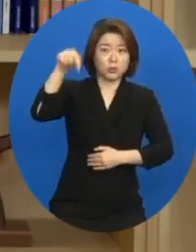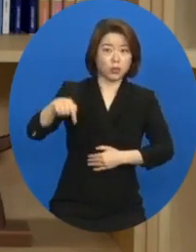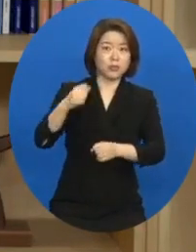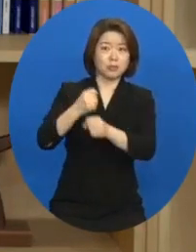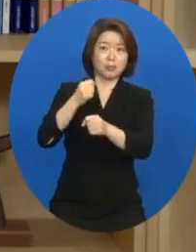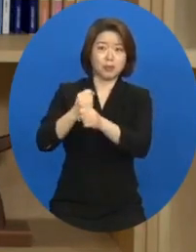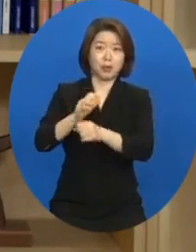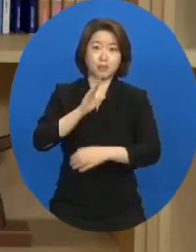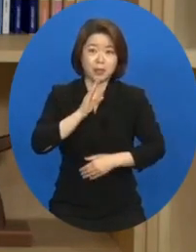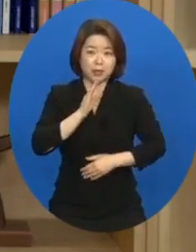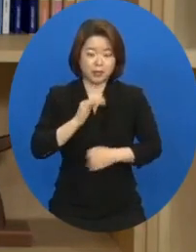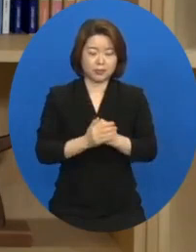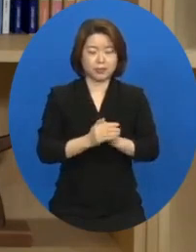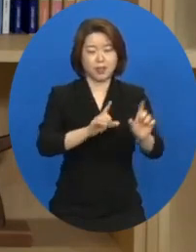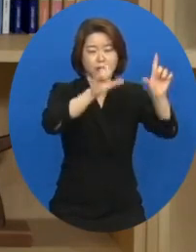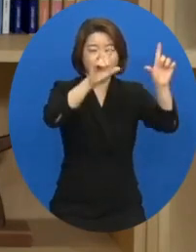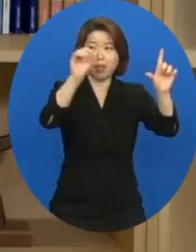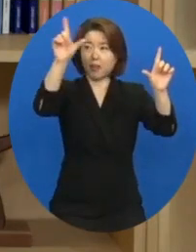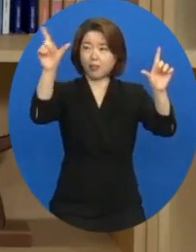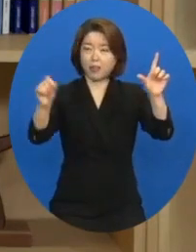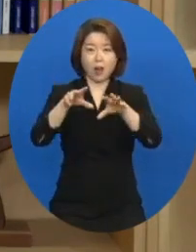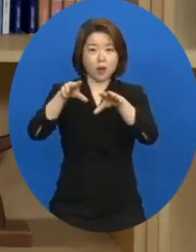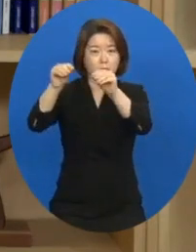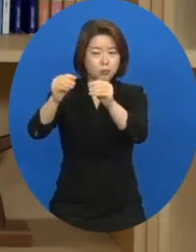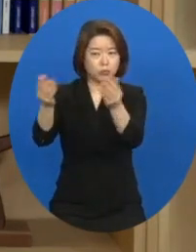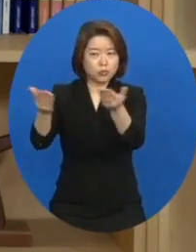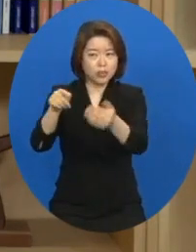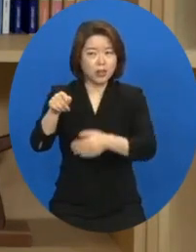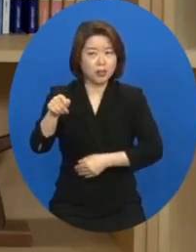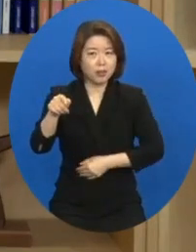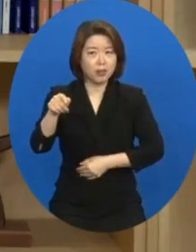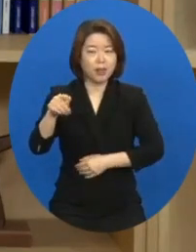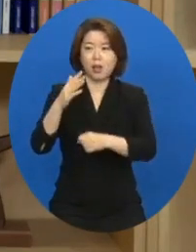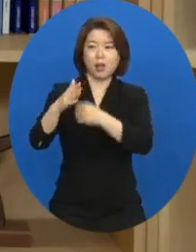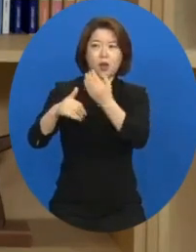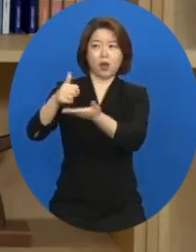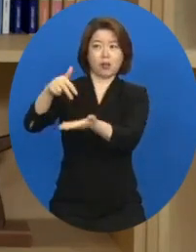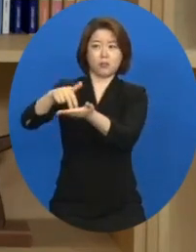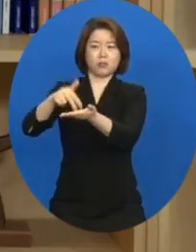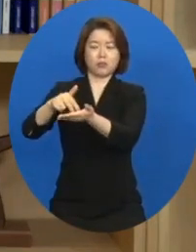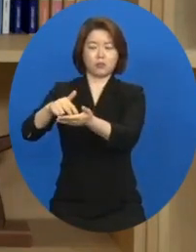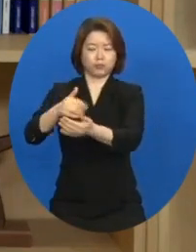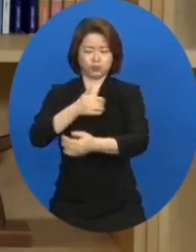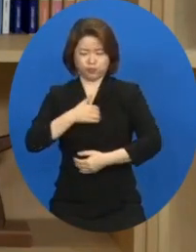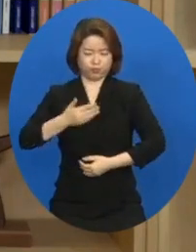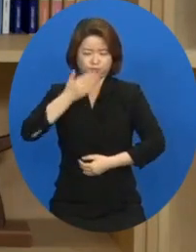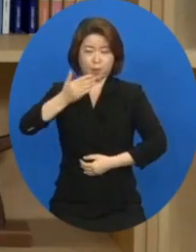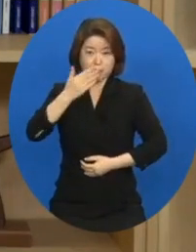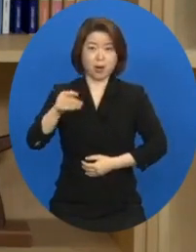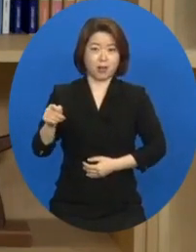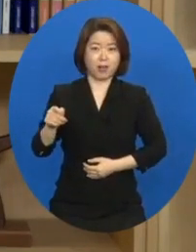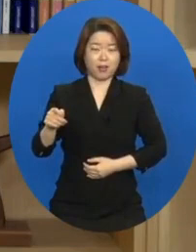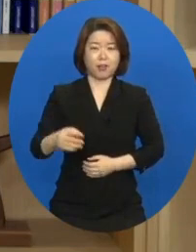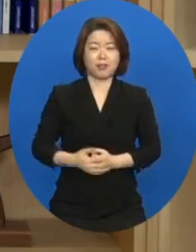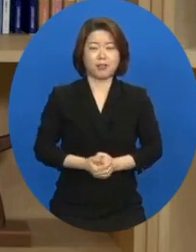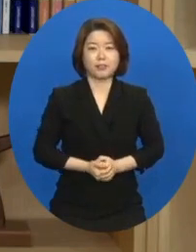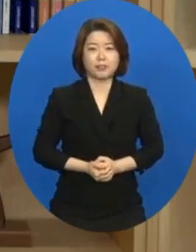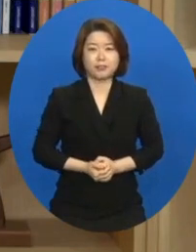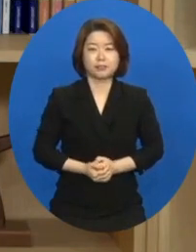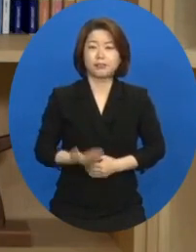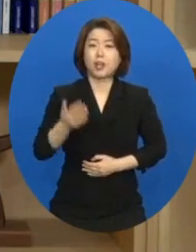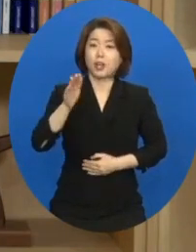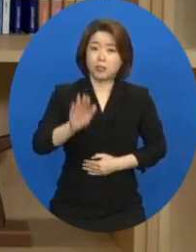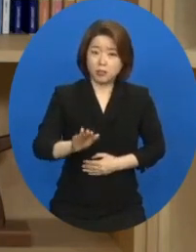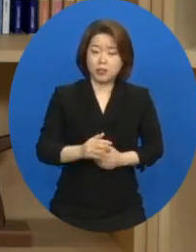것입니다 해와 달을 멈추는 일 정도야 하나님은 얼마든지 하실 수 있으시겠죠 근데